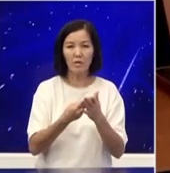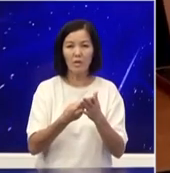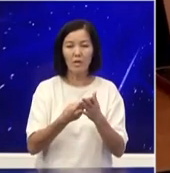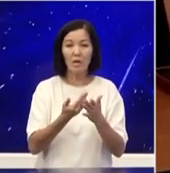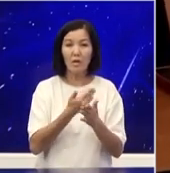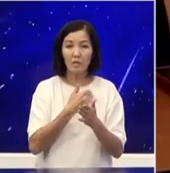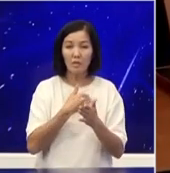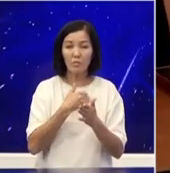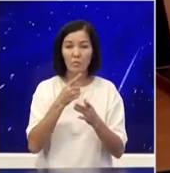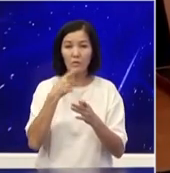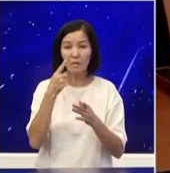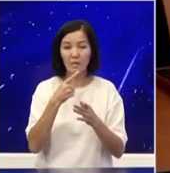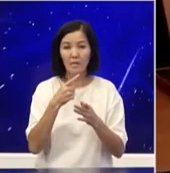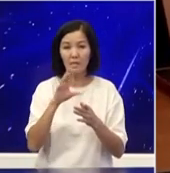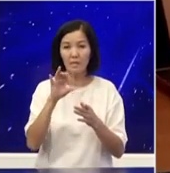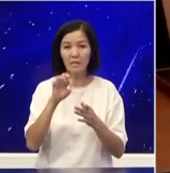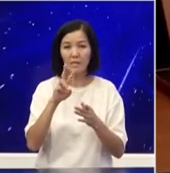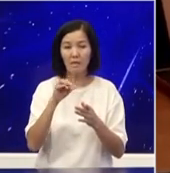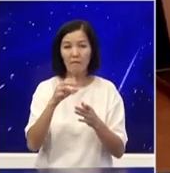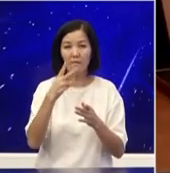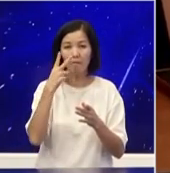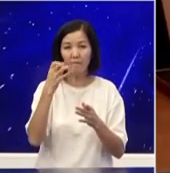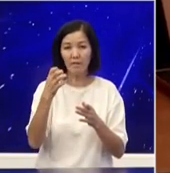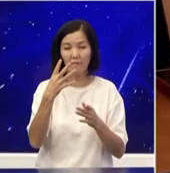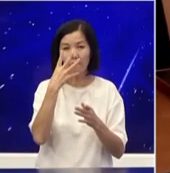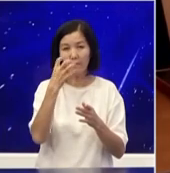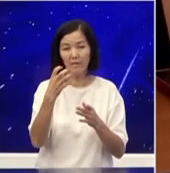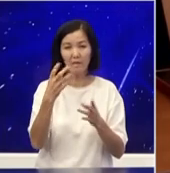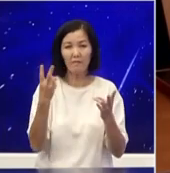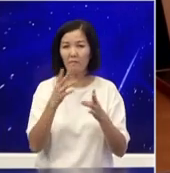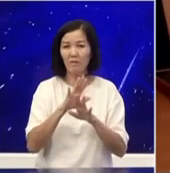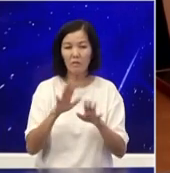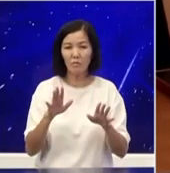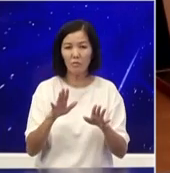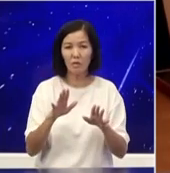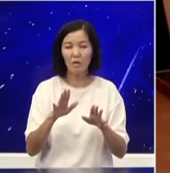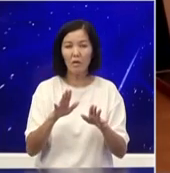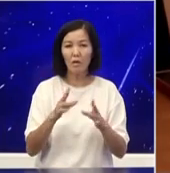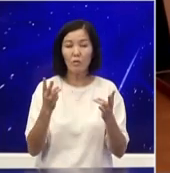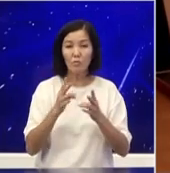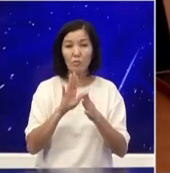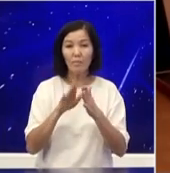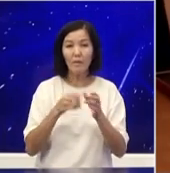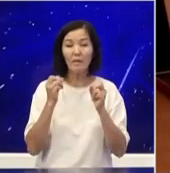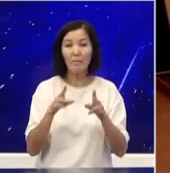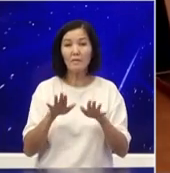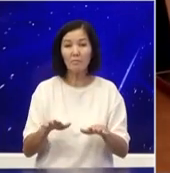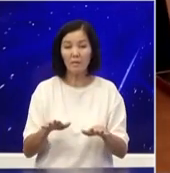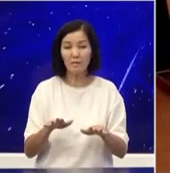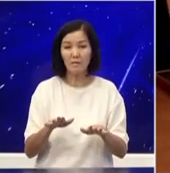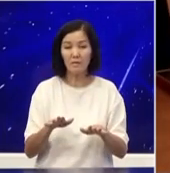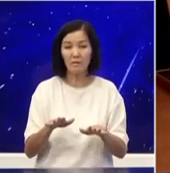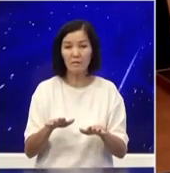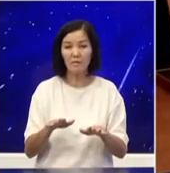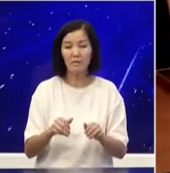что селфи необходимо делать, убедившись, что находитесь в безопасном месте и без угрозы